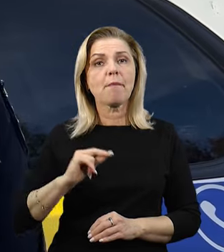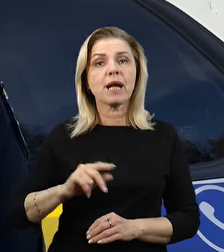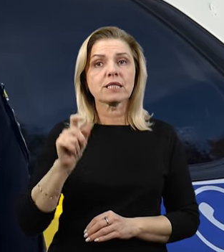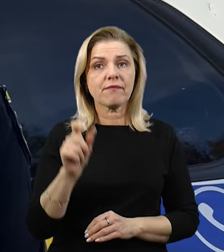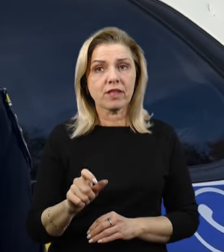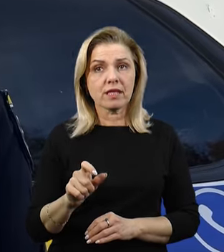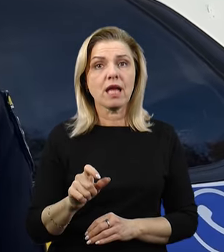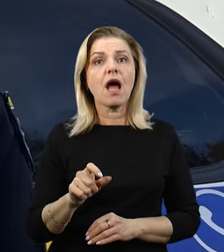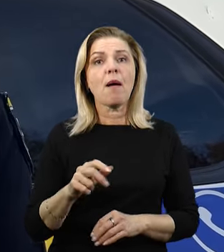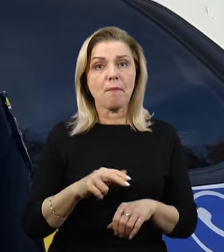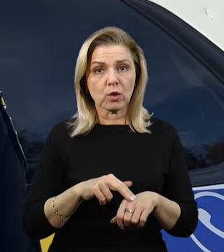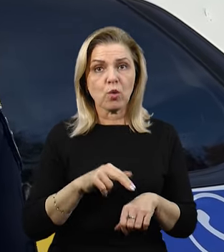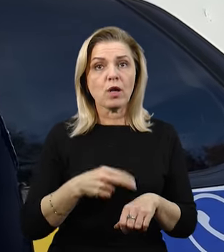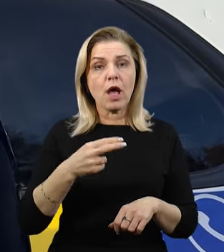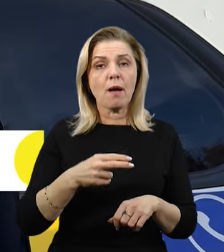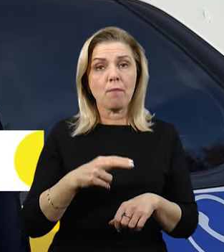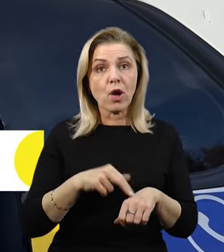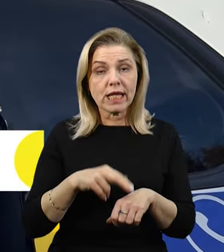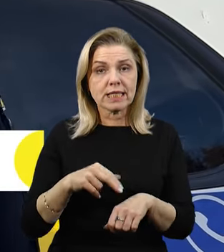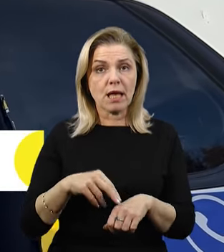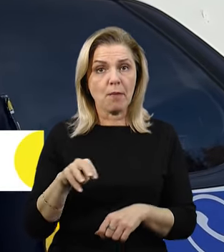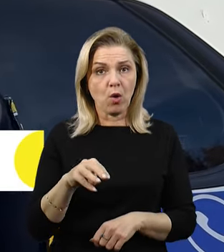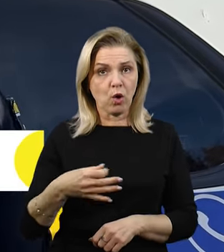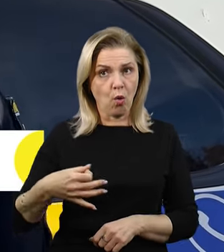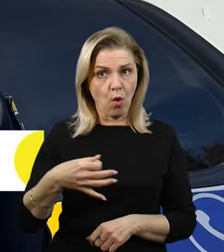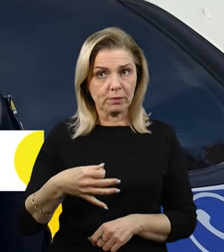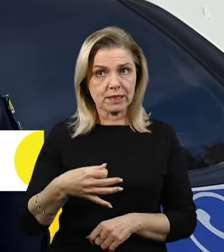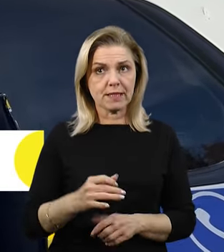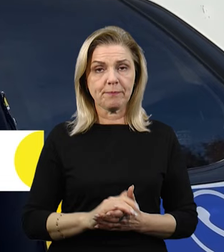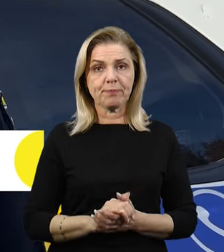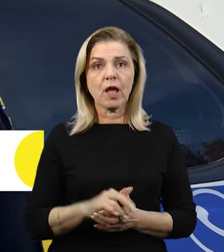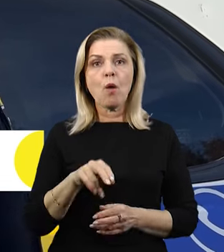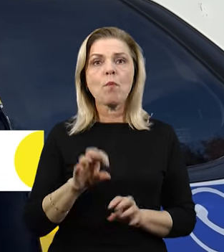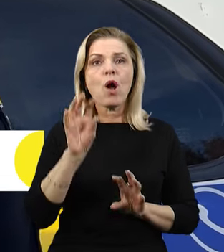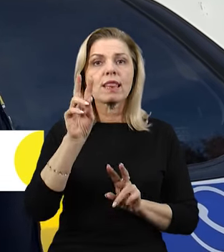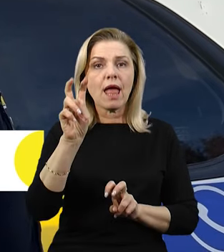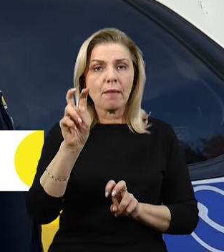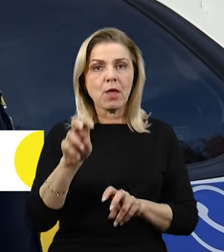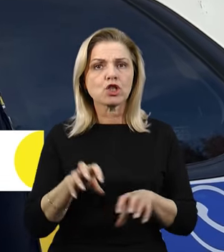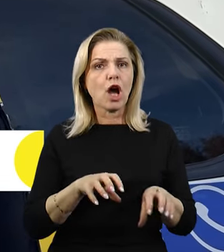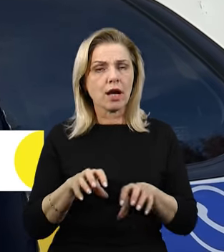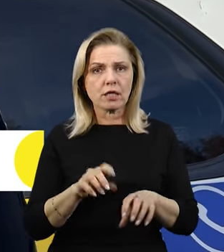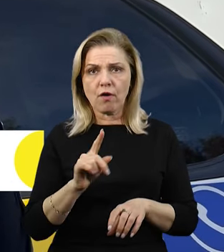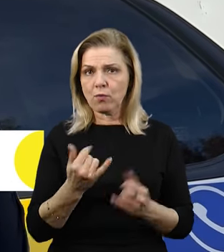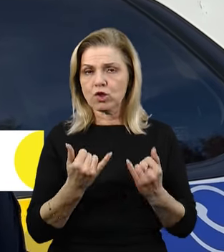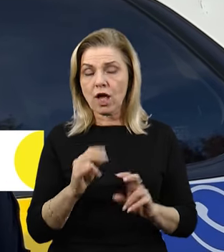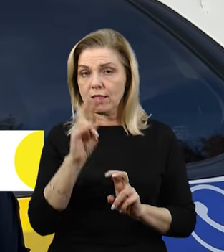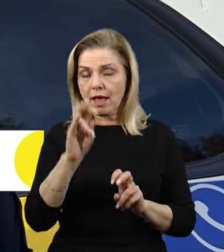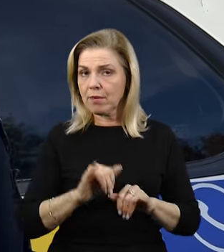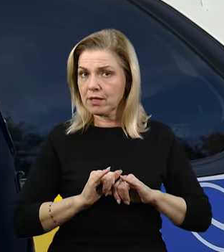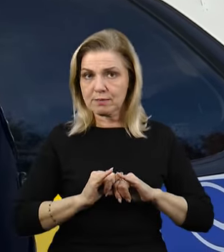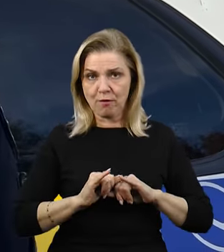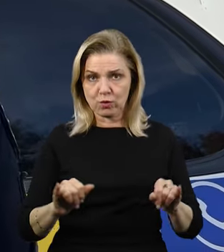Миколаївської області. Ми проводимо по темі шахрайство, тому що зараз це дуже розповсюджена тема – шахрайство.